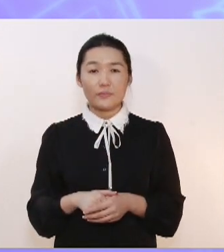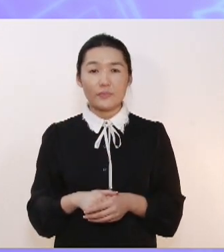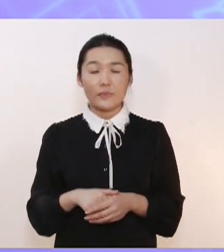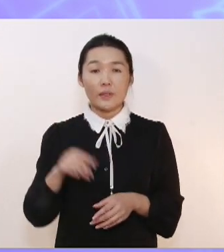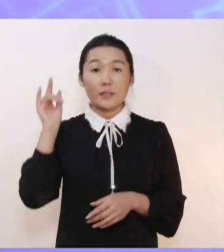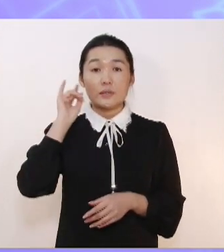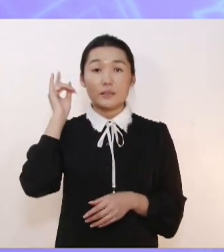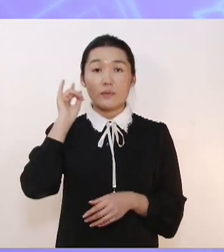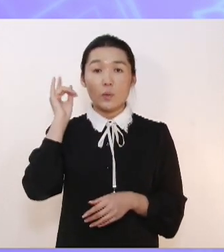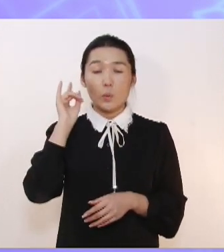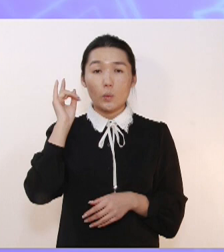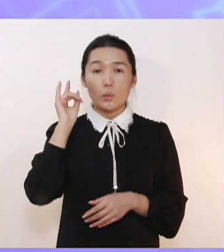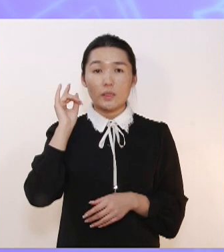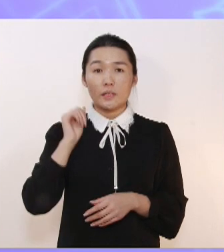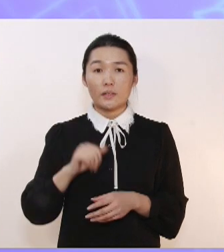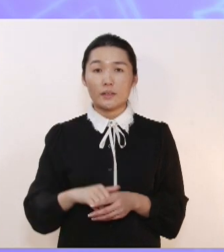Звук.